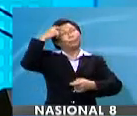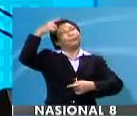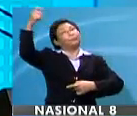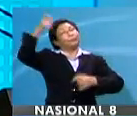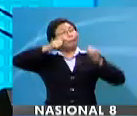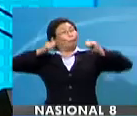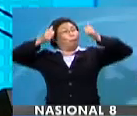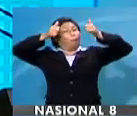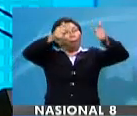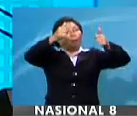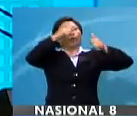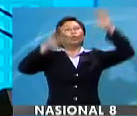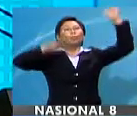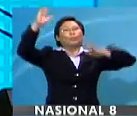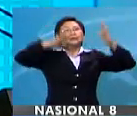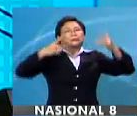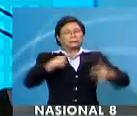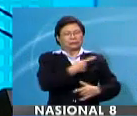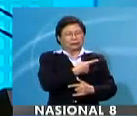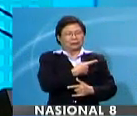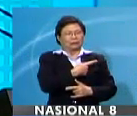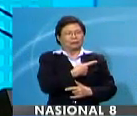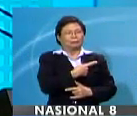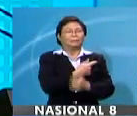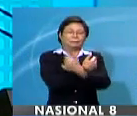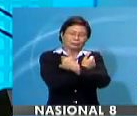lebih hebat untuk negara Malaysia kita